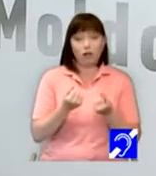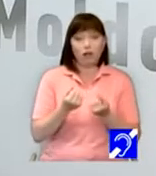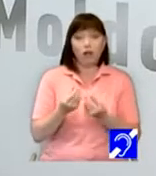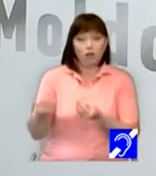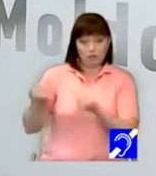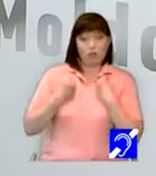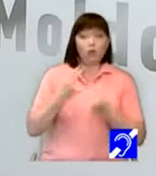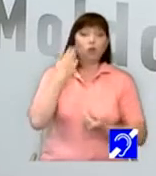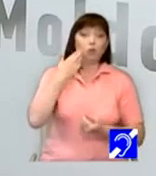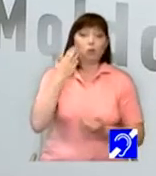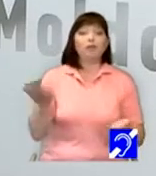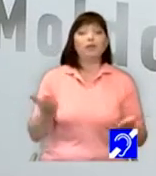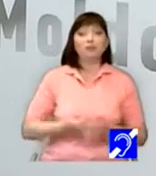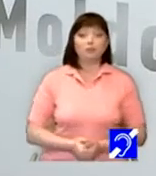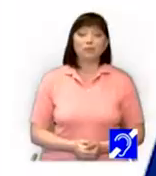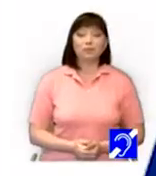partea României.